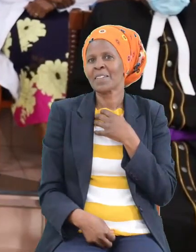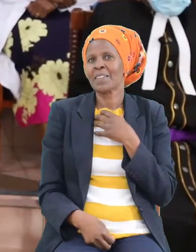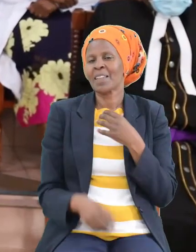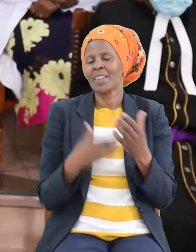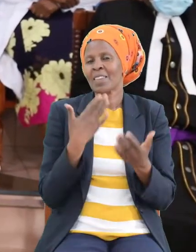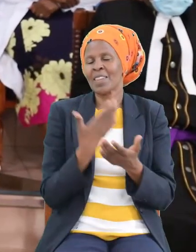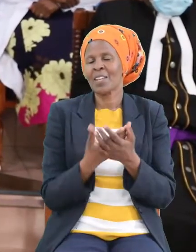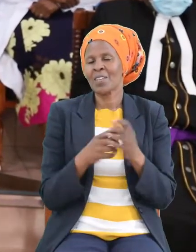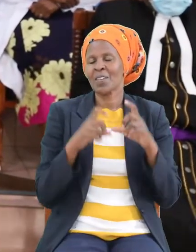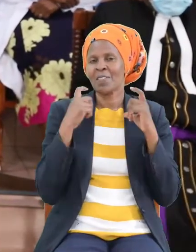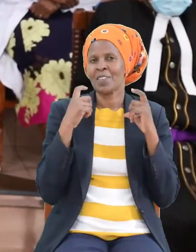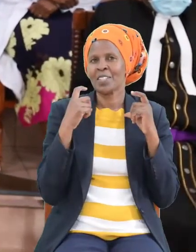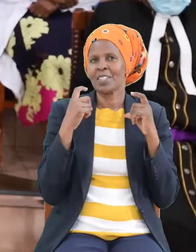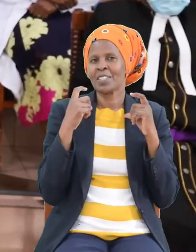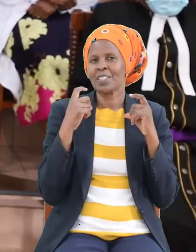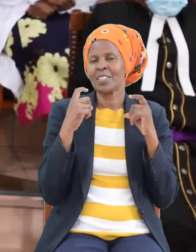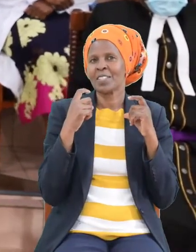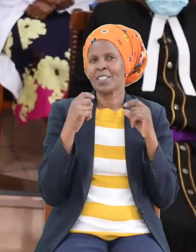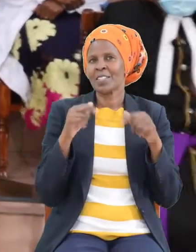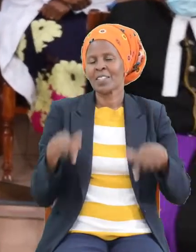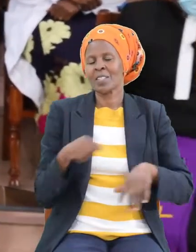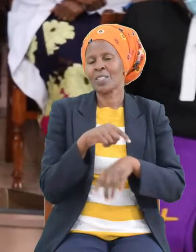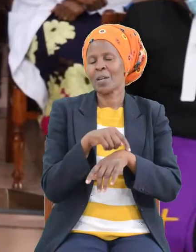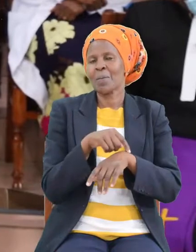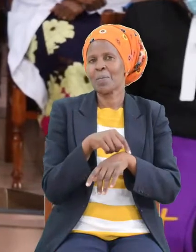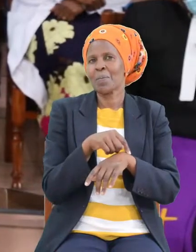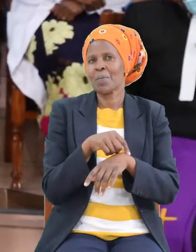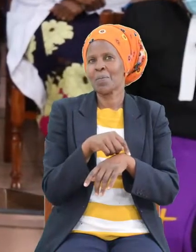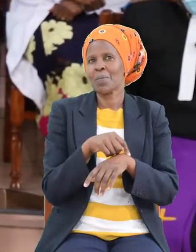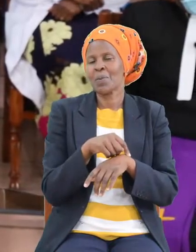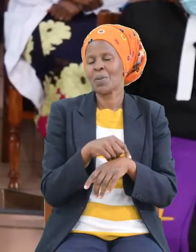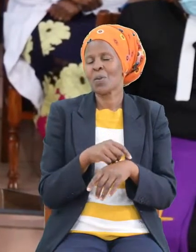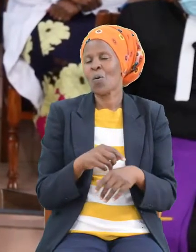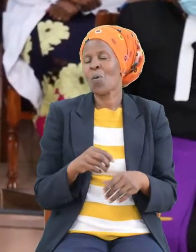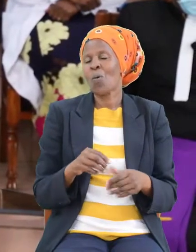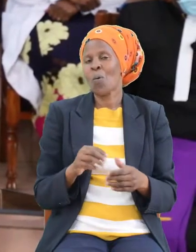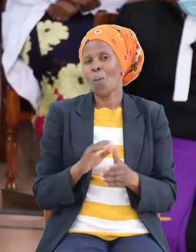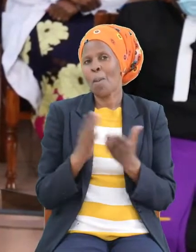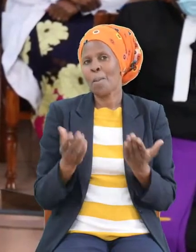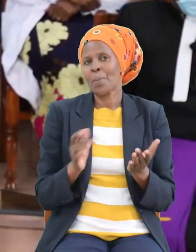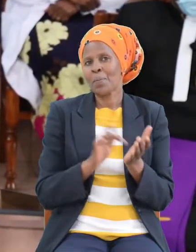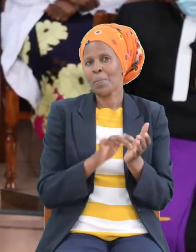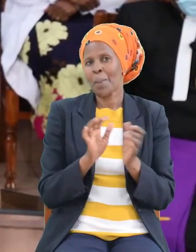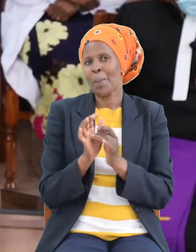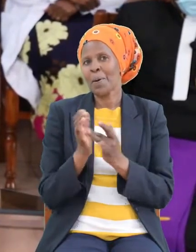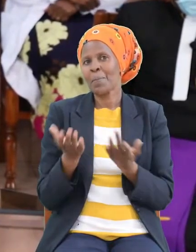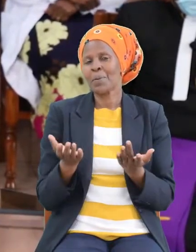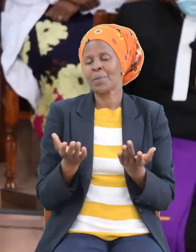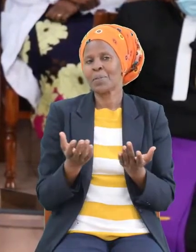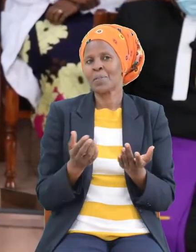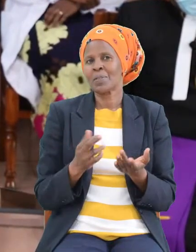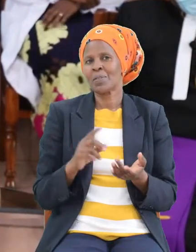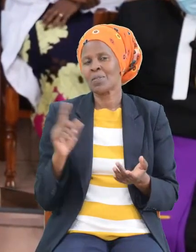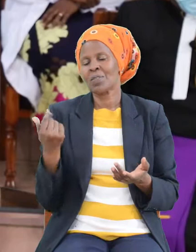Asante sana mchungaji. Wakati huu tutafungua Biblia zetu. Somo